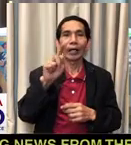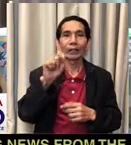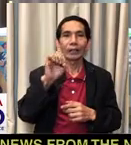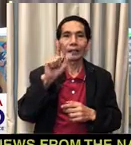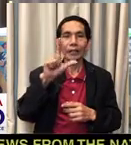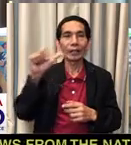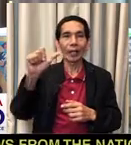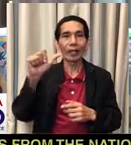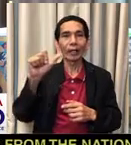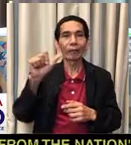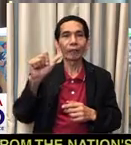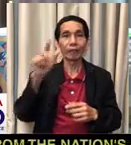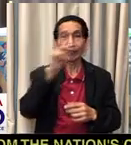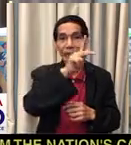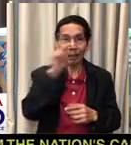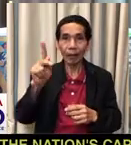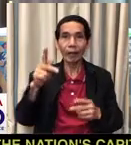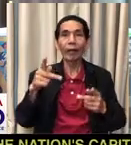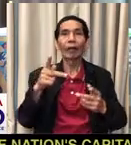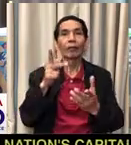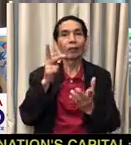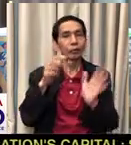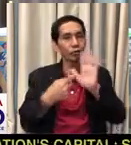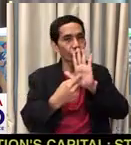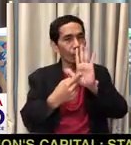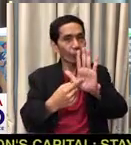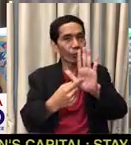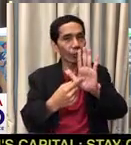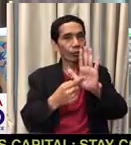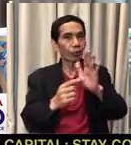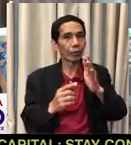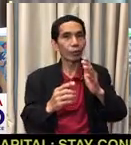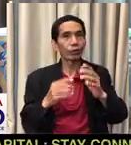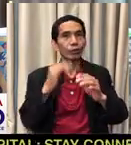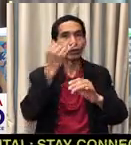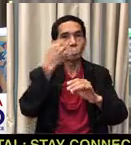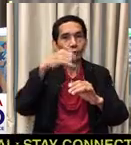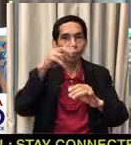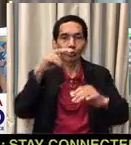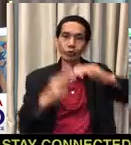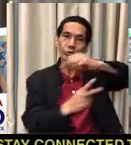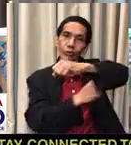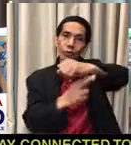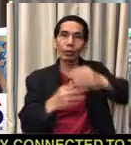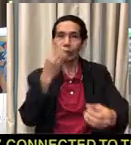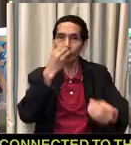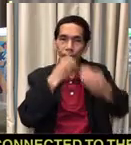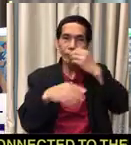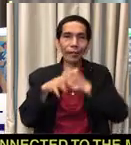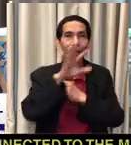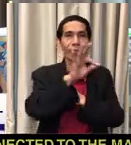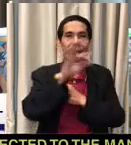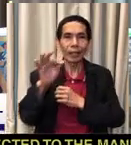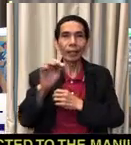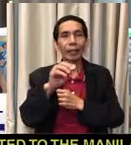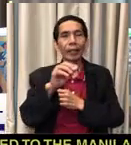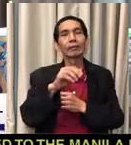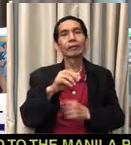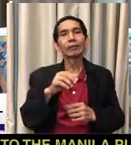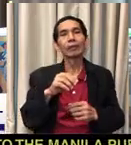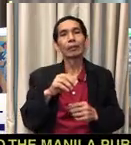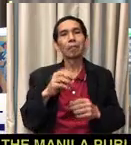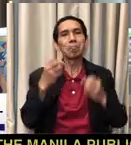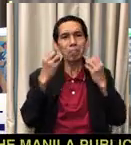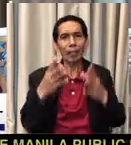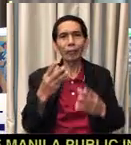yung Cartilia, may park, may show. Tapos punta kay Jones Bridge. Tapos kain kayo sa 1919 o sa Engbitin.